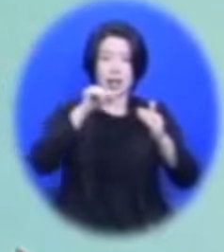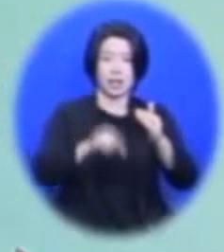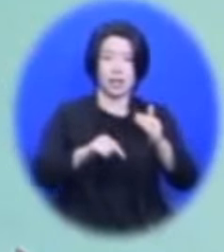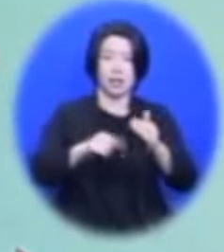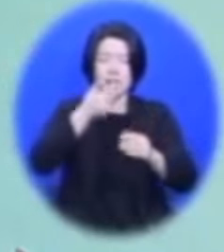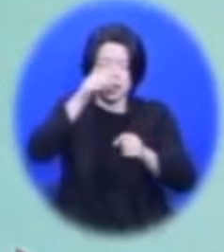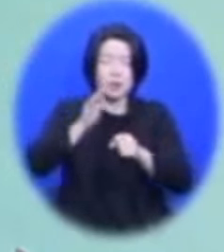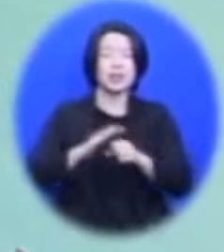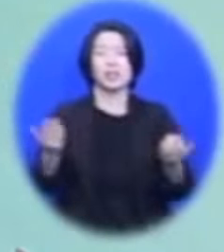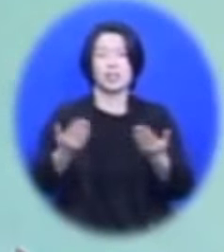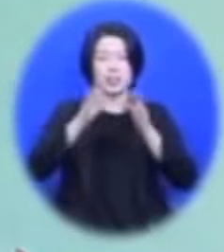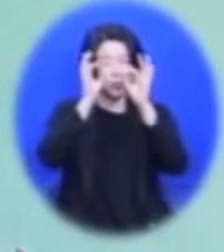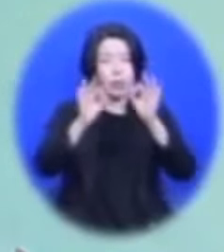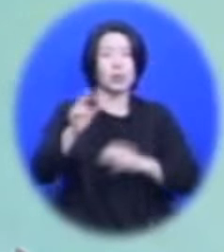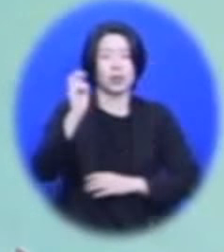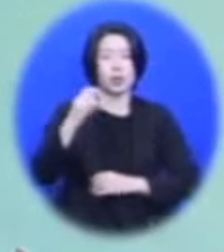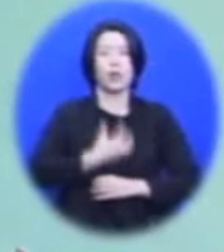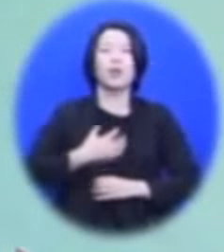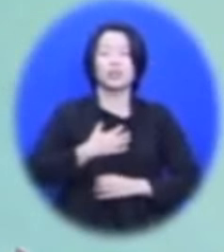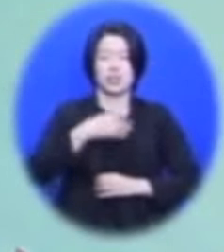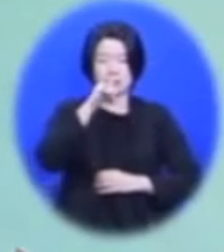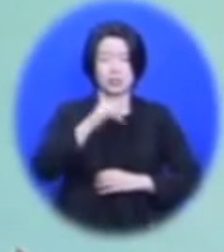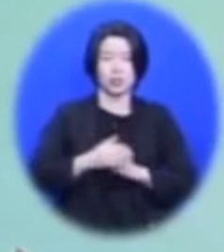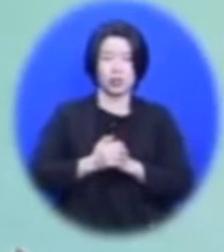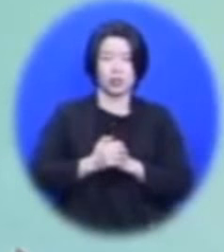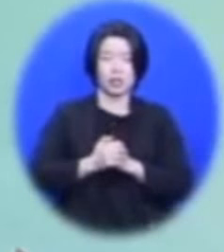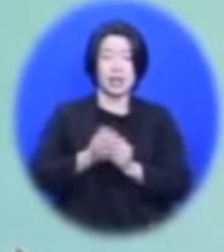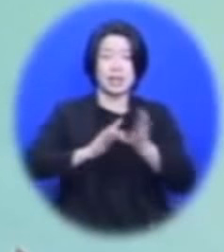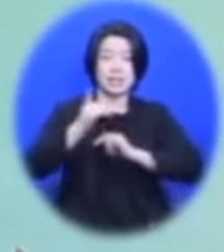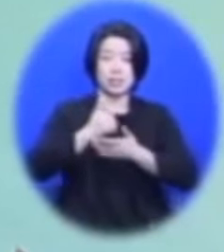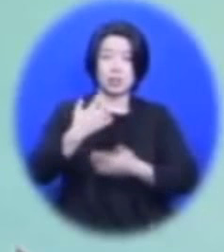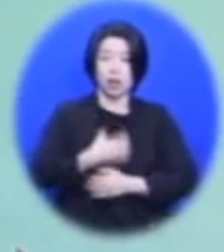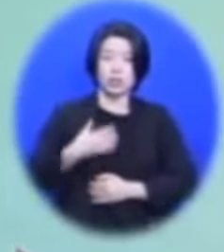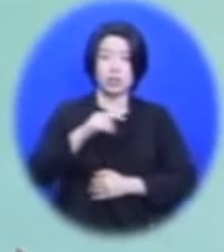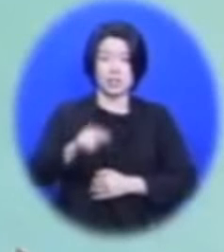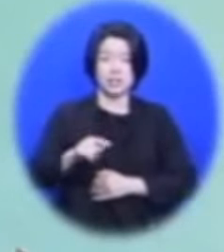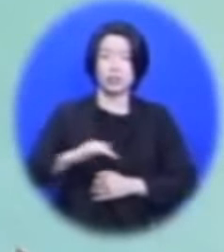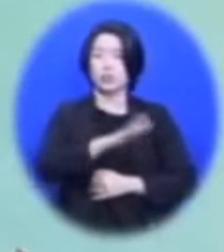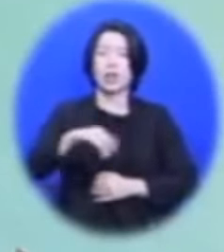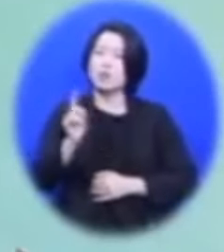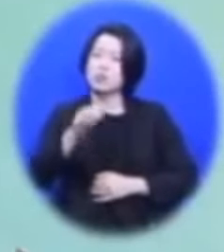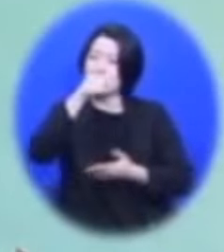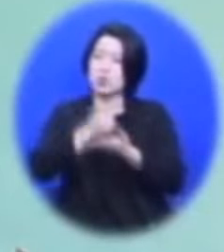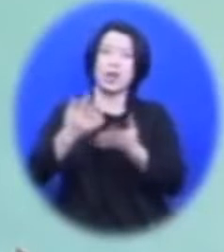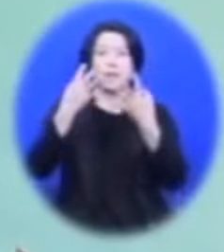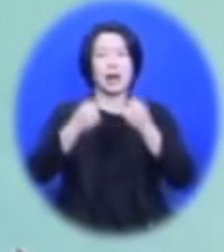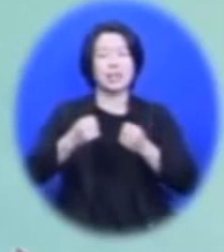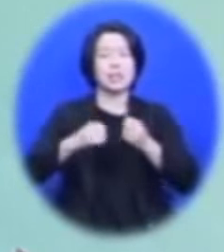기가 막힌 일을 볼 것이라고 걱정하셨습니다. 예수님이 걱정하신 것은 우리가 무슨 죄를 많이 짓는 게